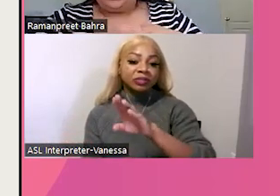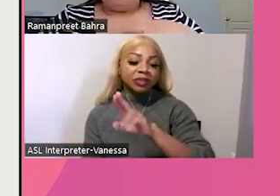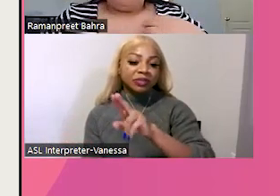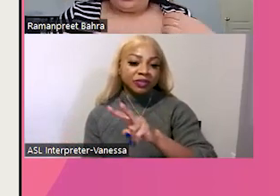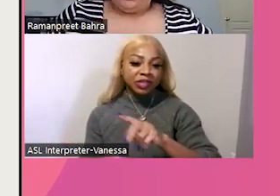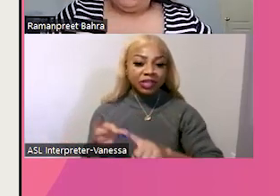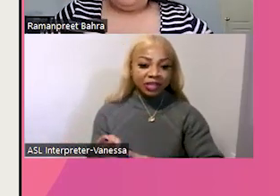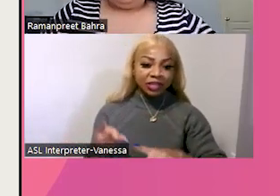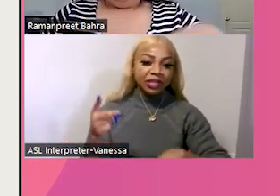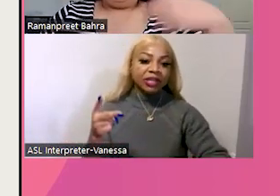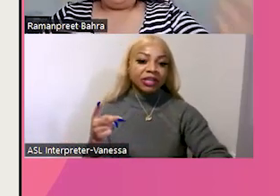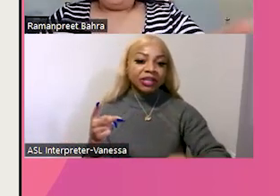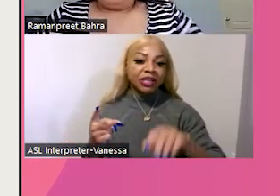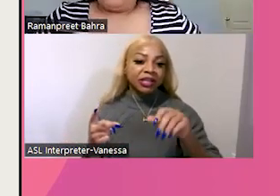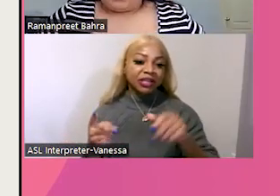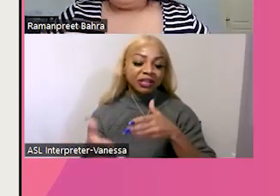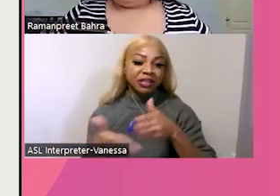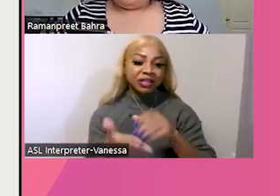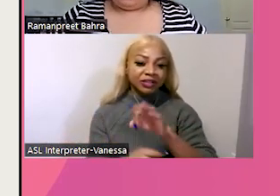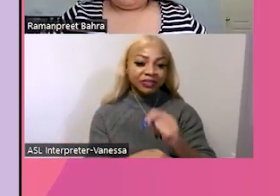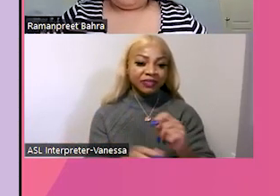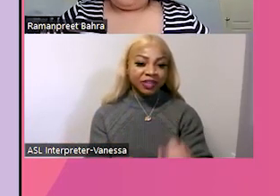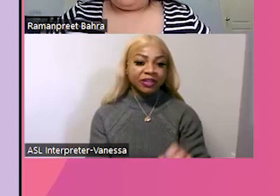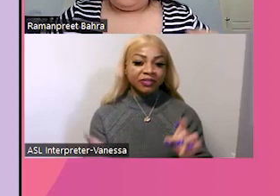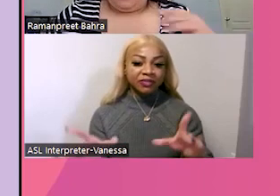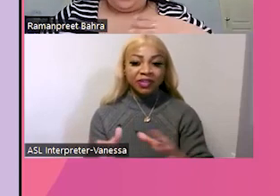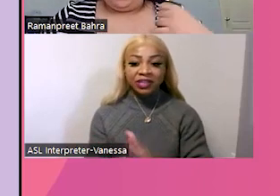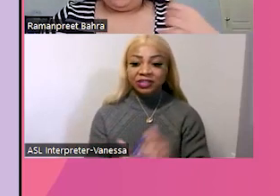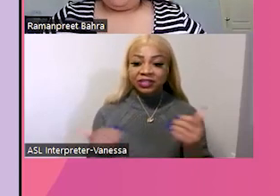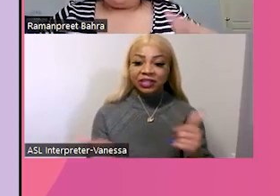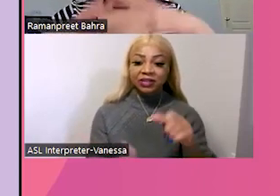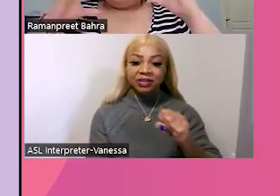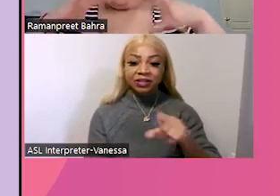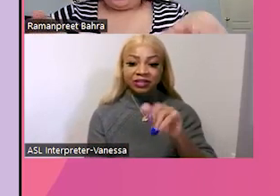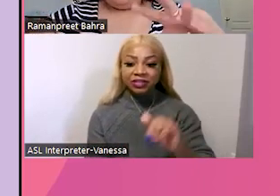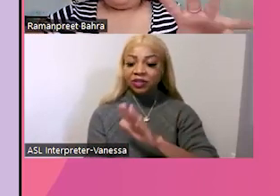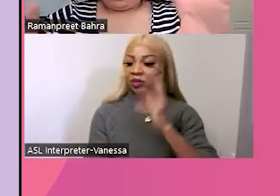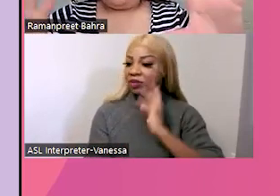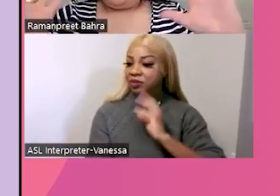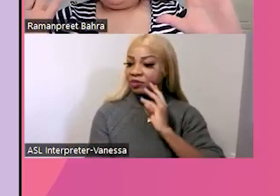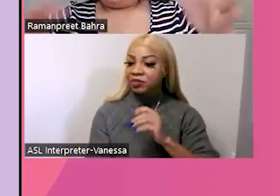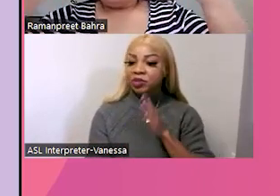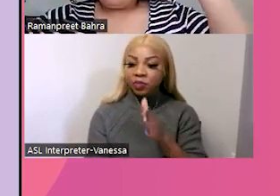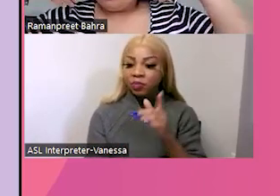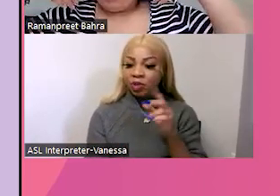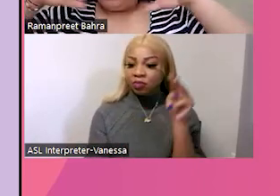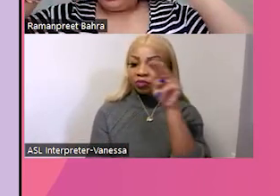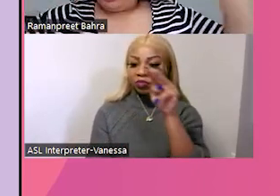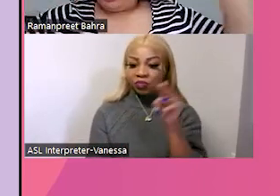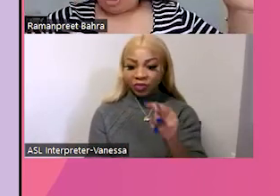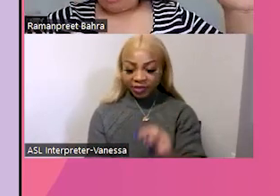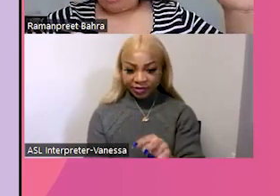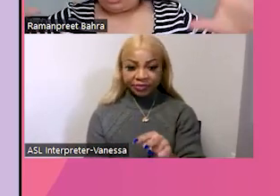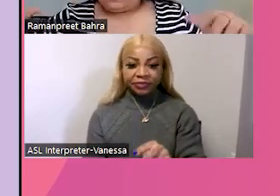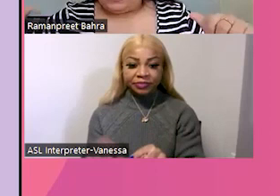la violence donc fondée sur le sexe et la violence de grossophobes est donc liée. Premier exemple, donc voici